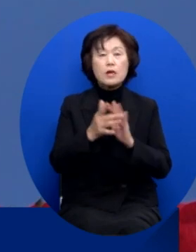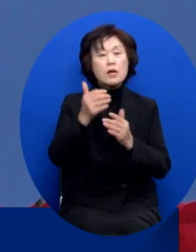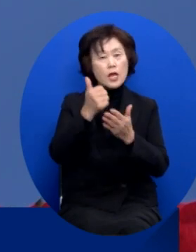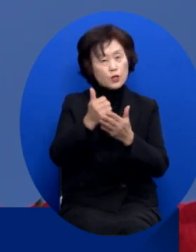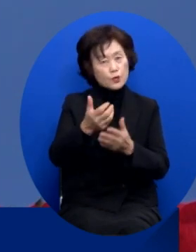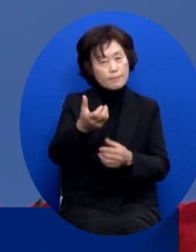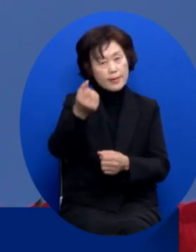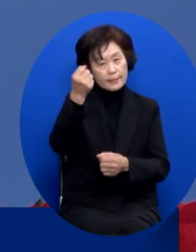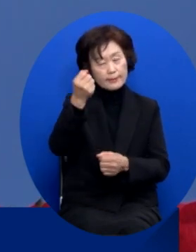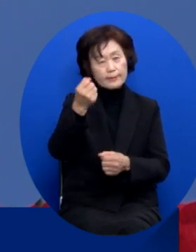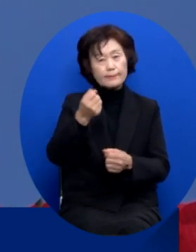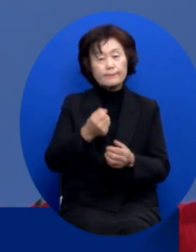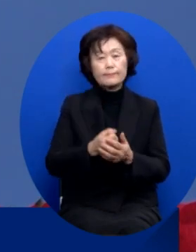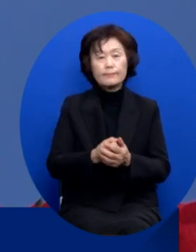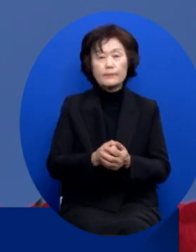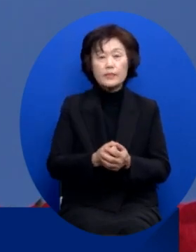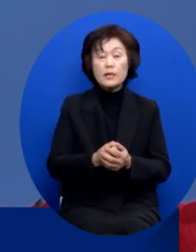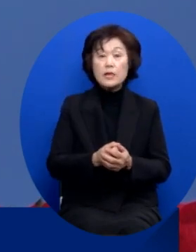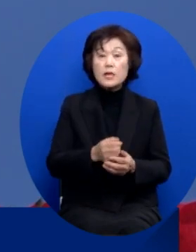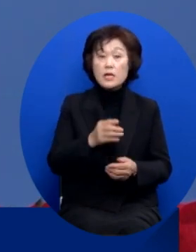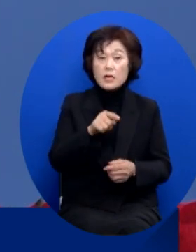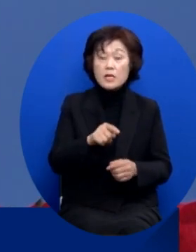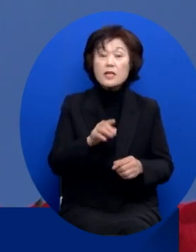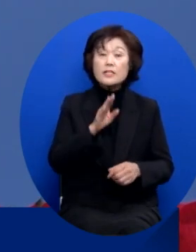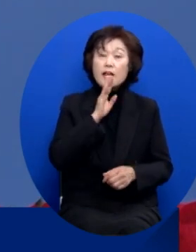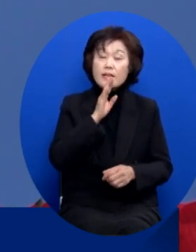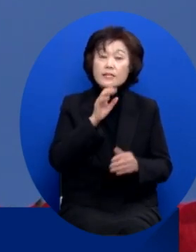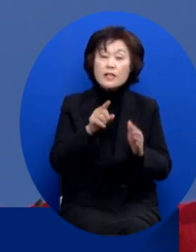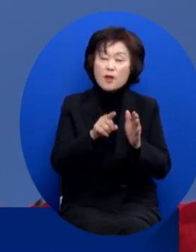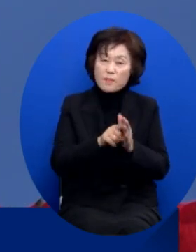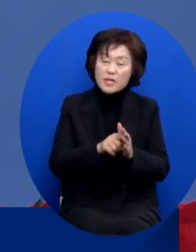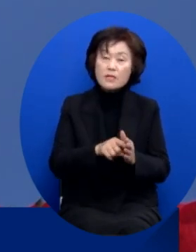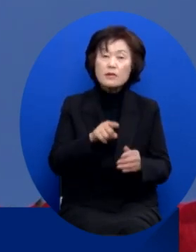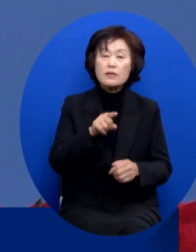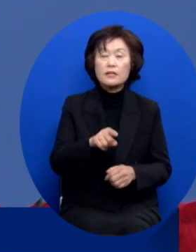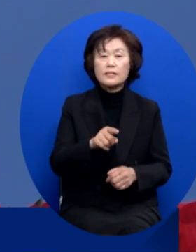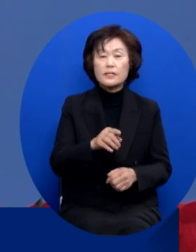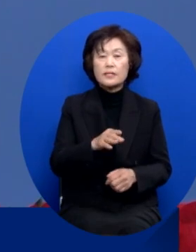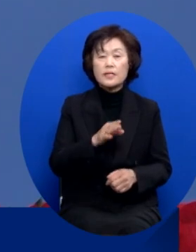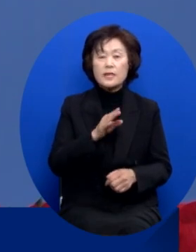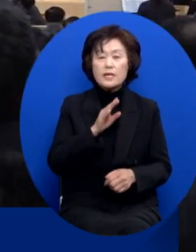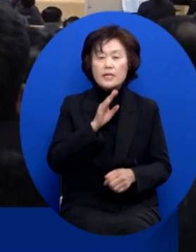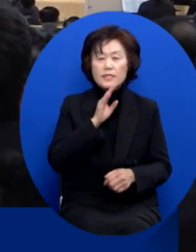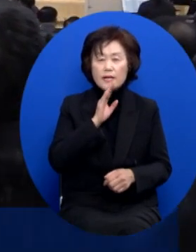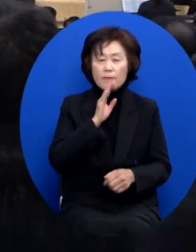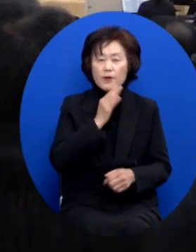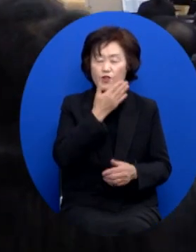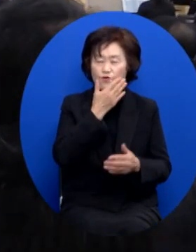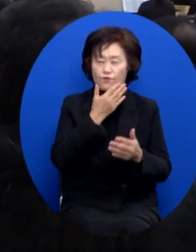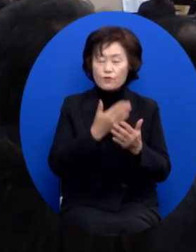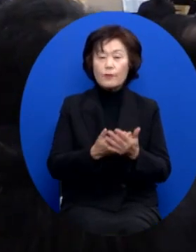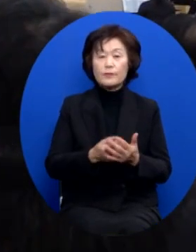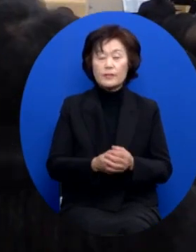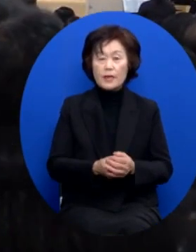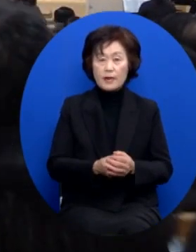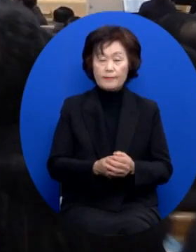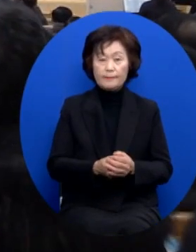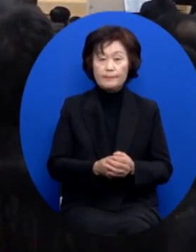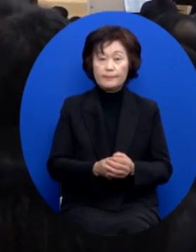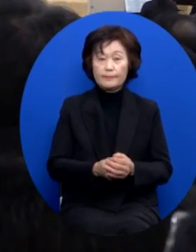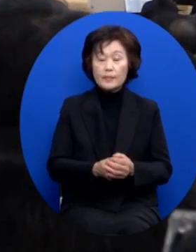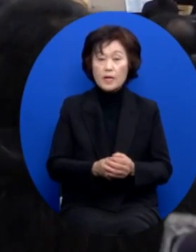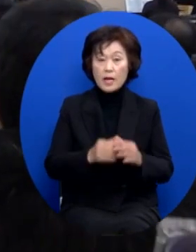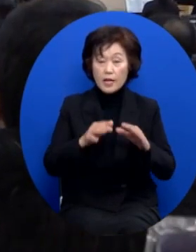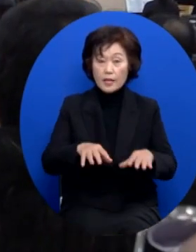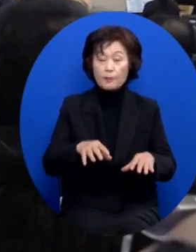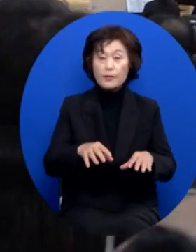예수님의 것입니다. 이 사실을 믿는 것이 여러분에게 얼마나 자유를 주는지. 예장 합동총회는